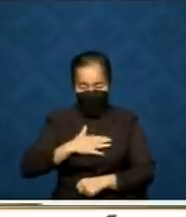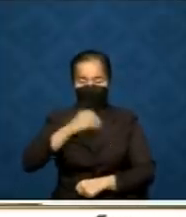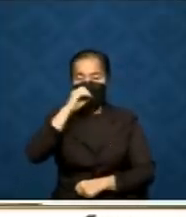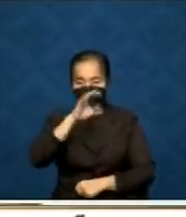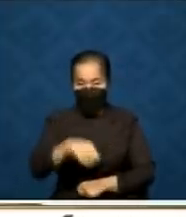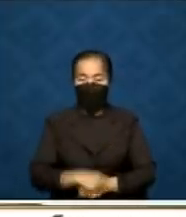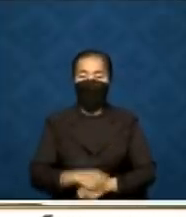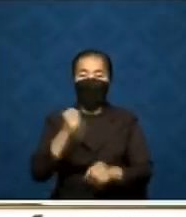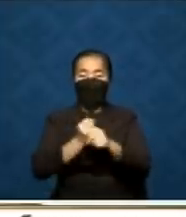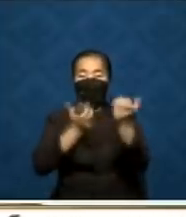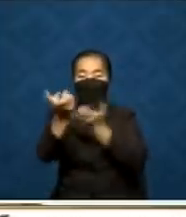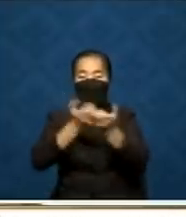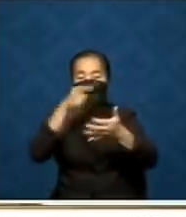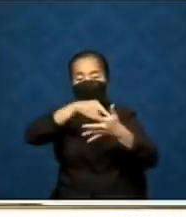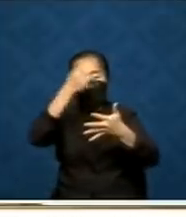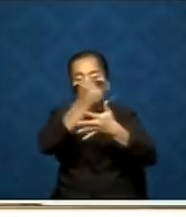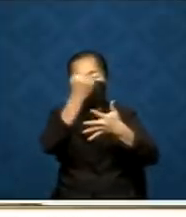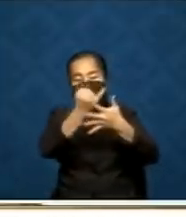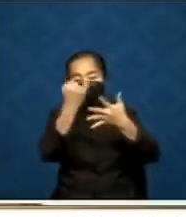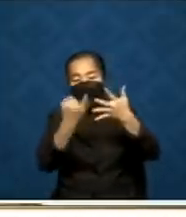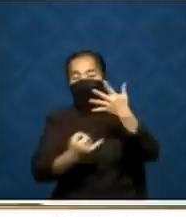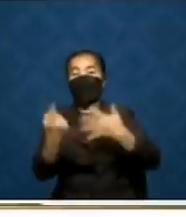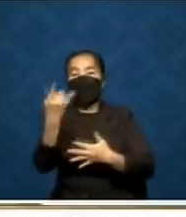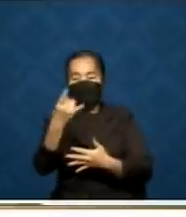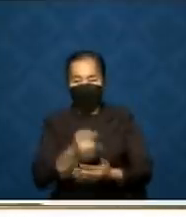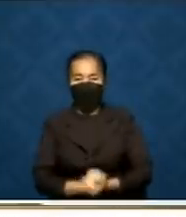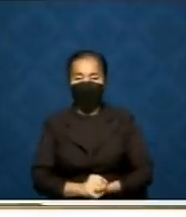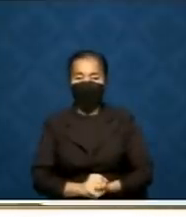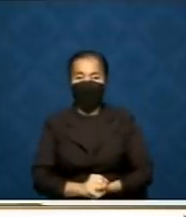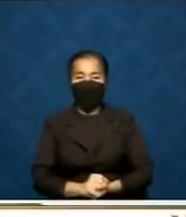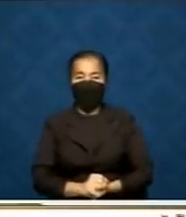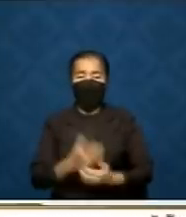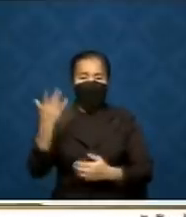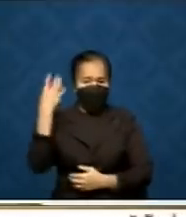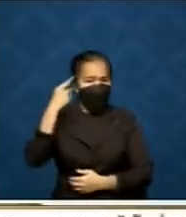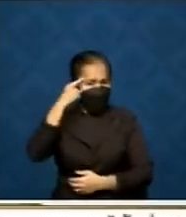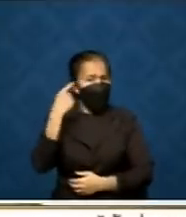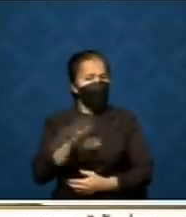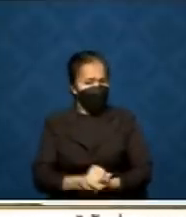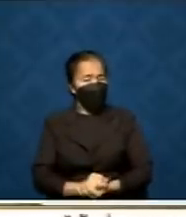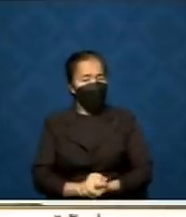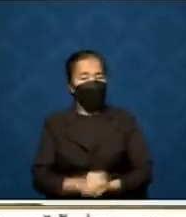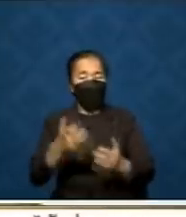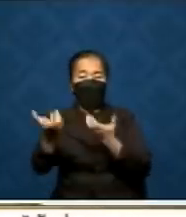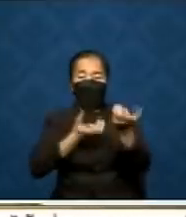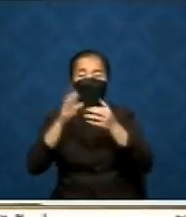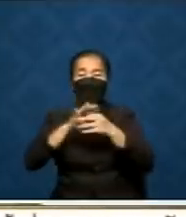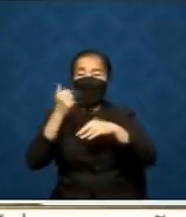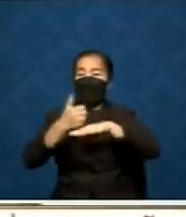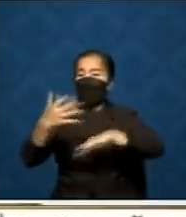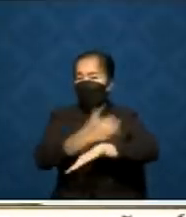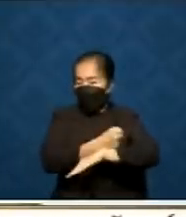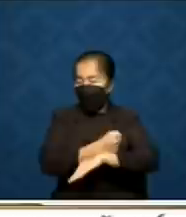ว่าท่านล้มเหลวอะไรบ้างอยู่แล้วยิ่งว่างๆนี้ท่านจะรู้แล้วนี่พอมาบริหารทางการเมือง